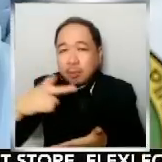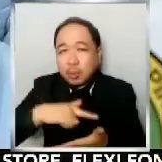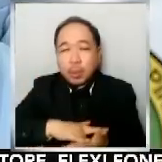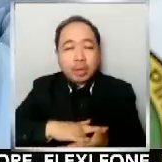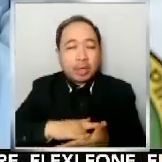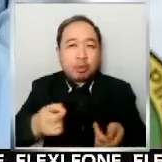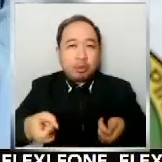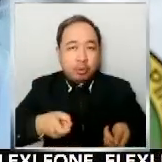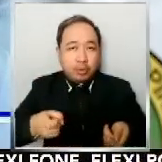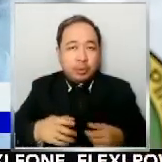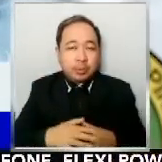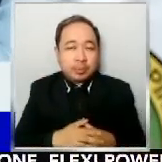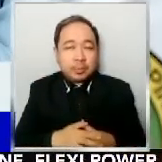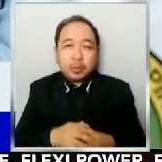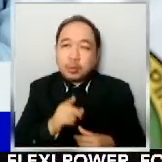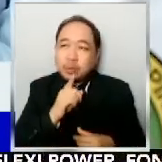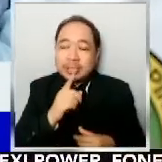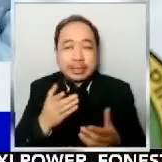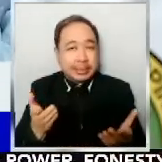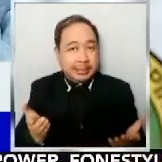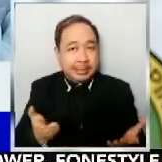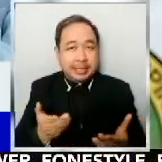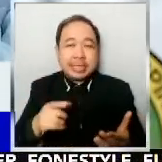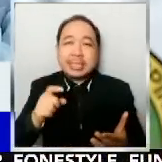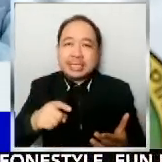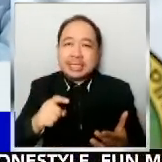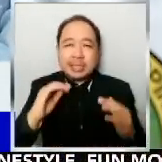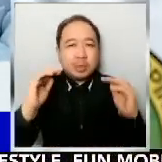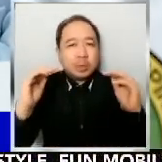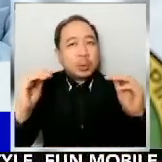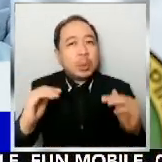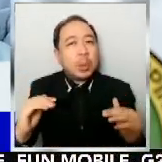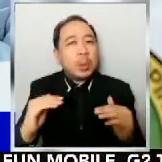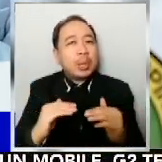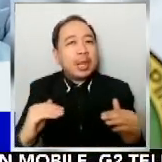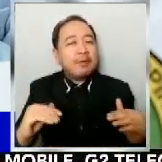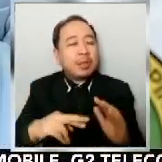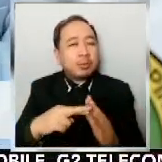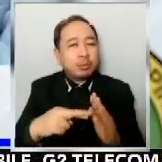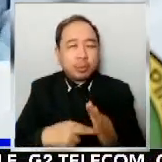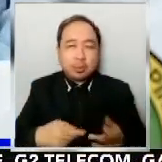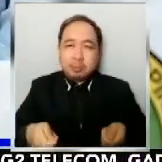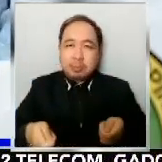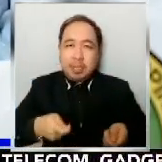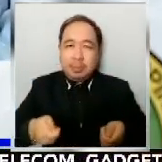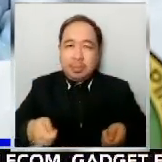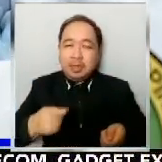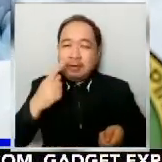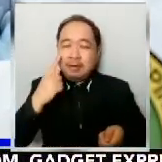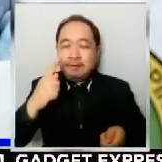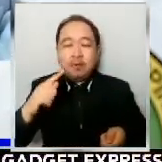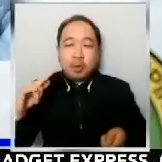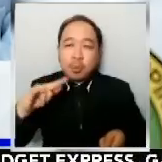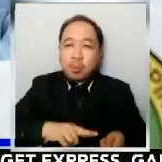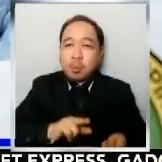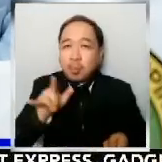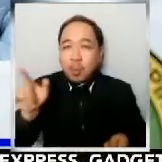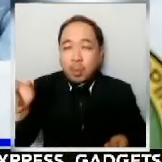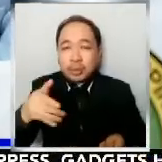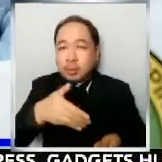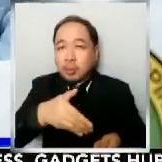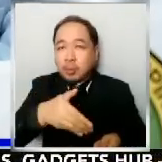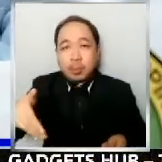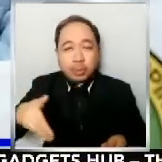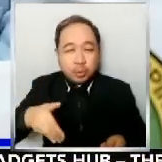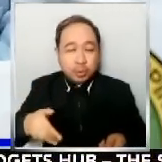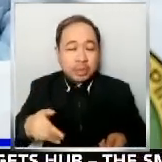restrictions across our borders also, and until now, we are managing our cases. So even when the public health emergency